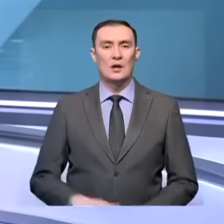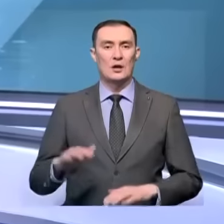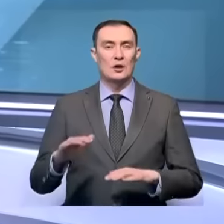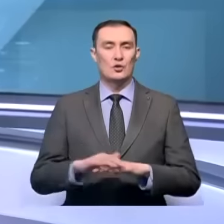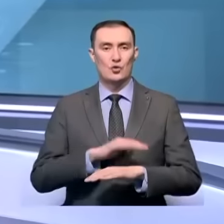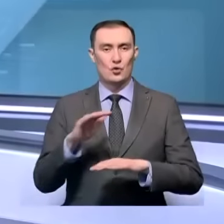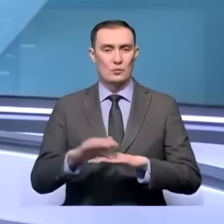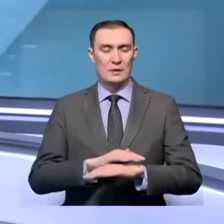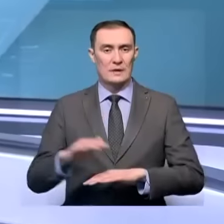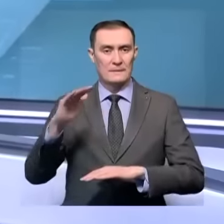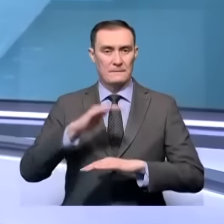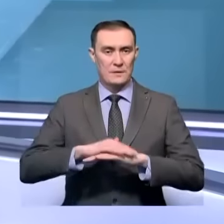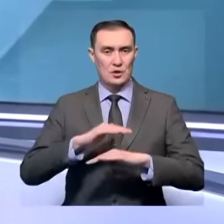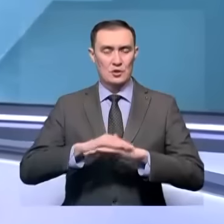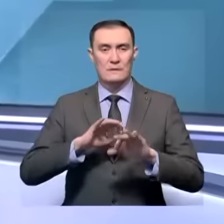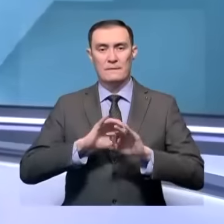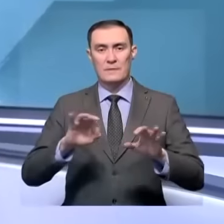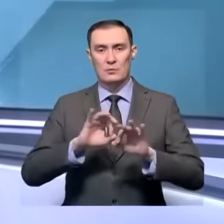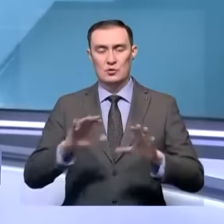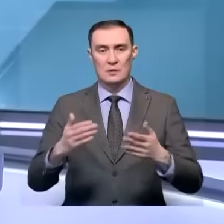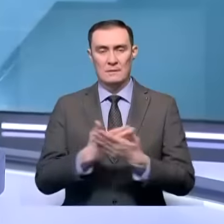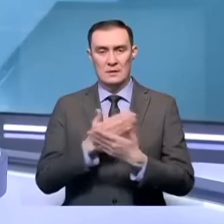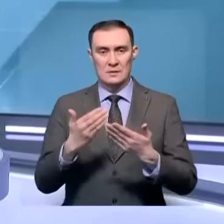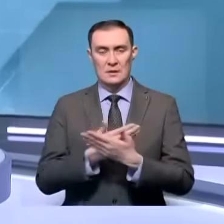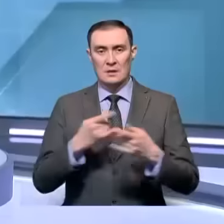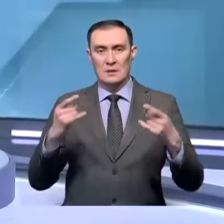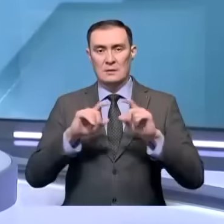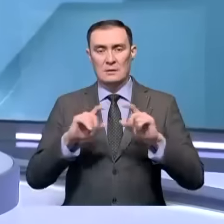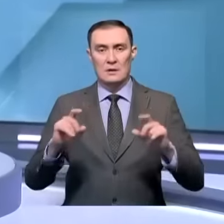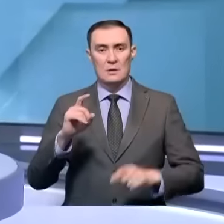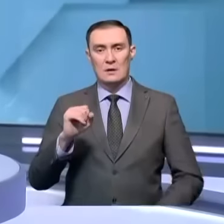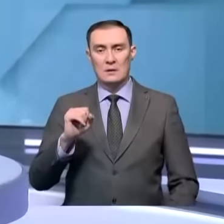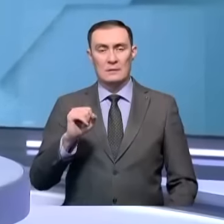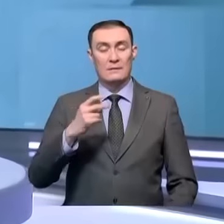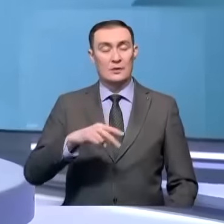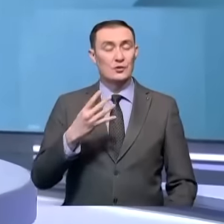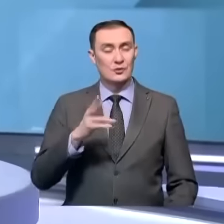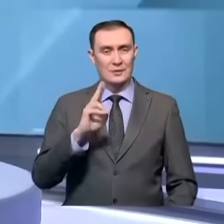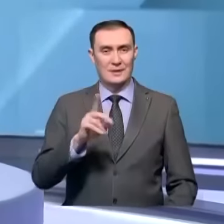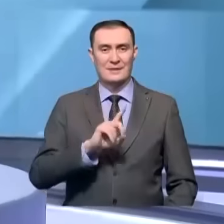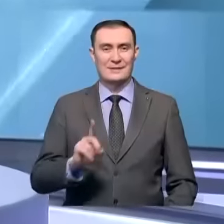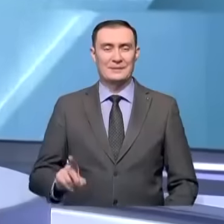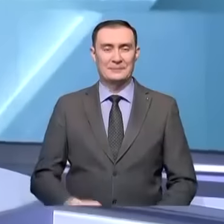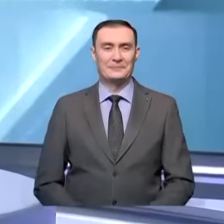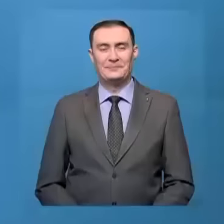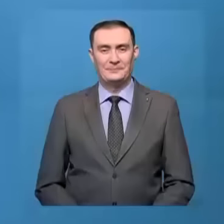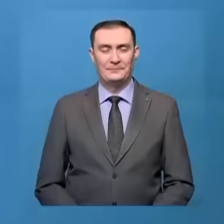столице 20.00. В нашем эфире выпуск новостей. В студии я Тимур Сапар. Сурдоперевод обеспечивает Хасан Исраилов. Добрый вечер.